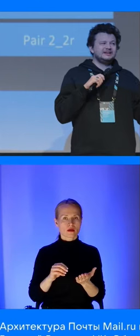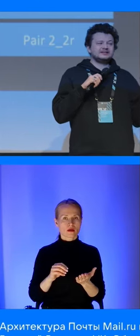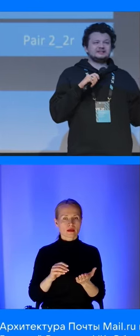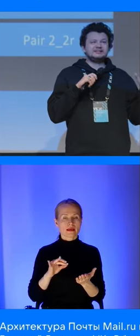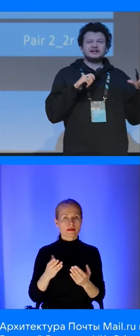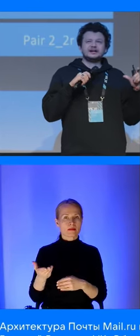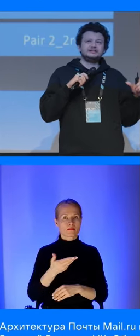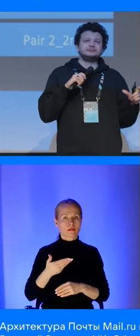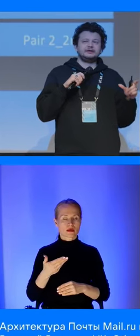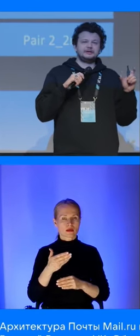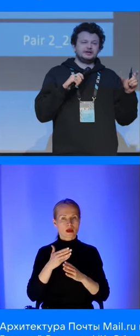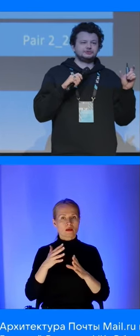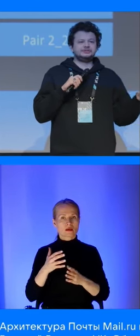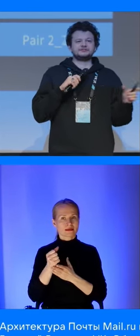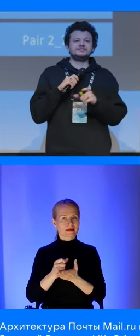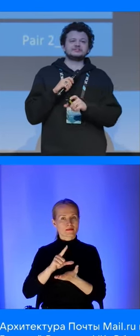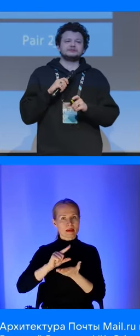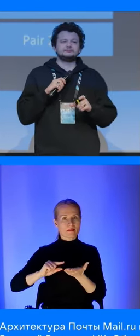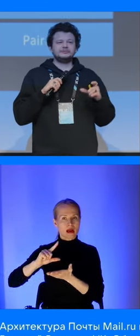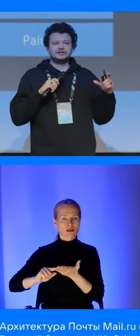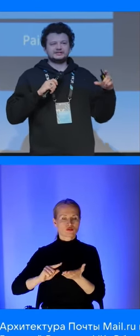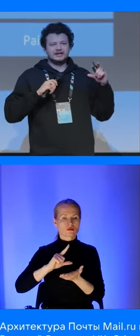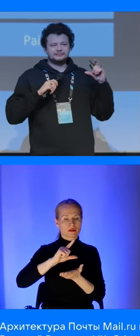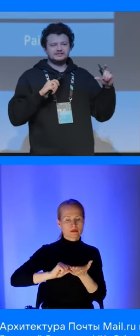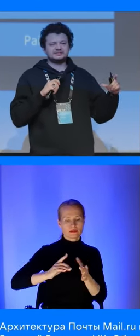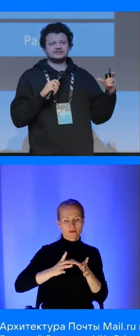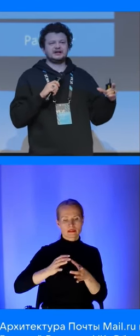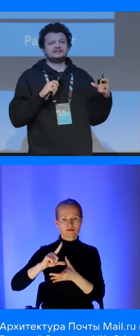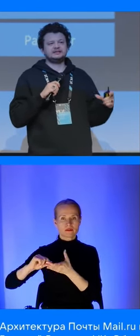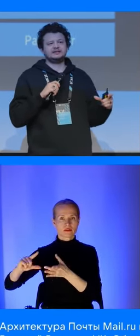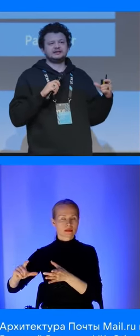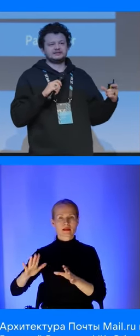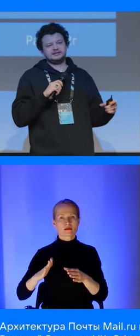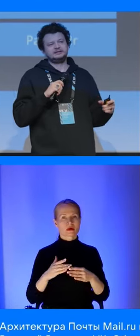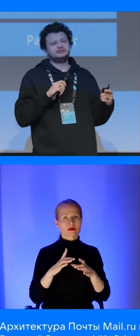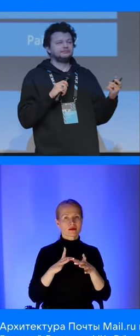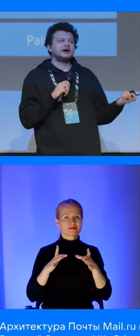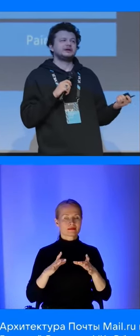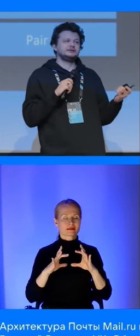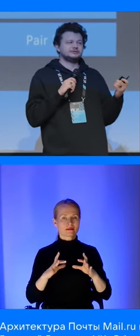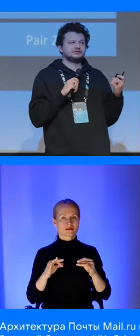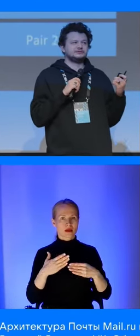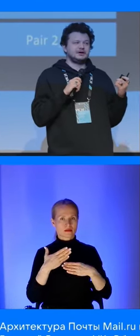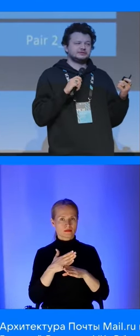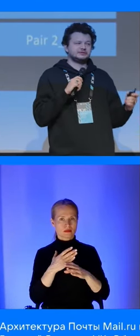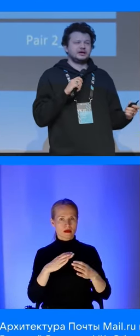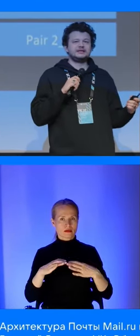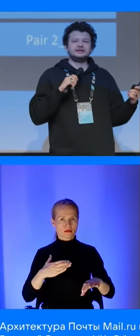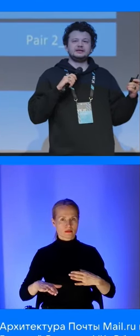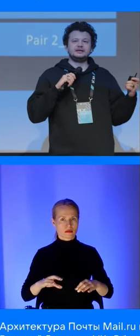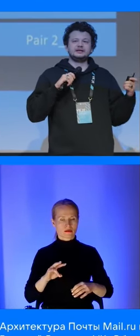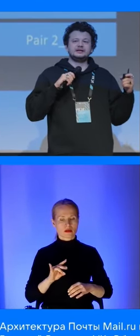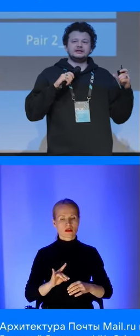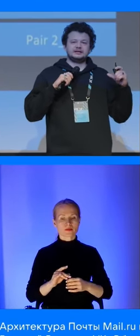И мы не храним репликацию диск в диск. Мы нарезаем диски на отдельные разделы, пары они у нас называются,